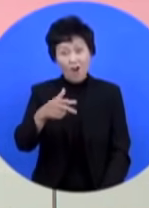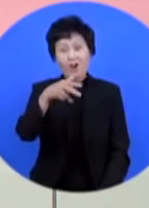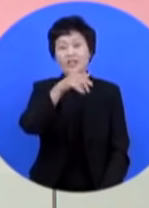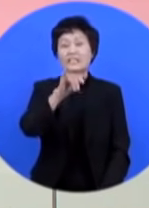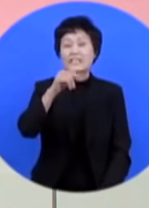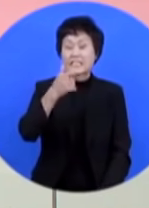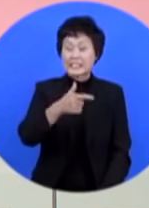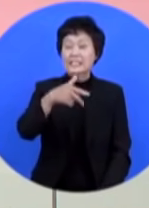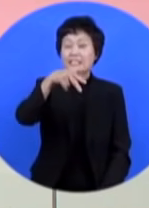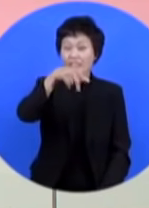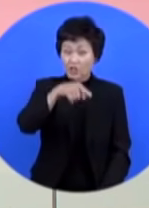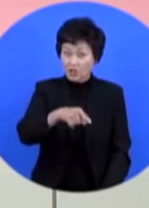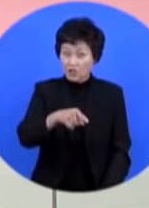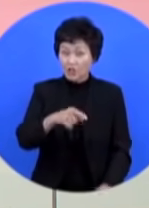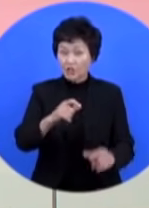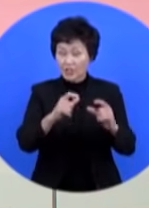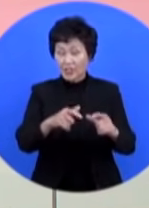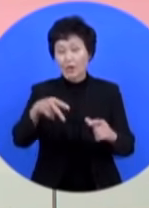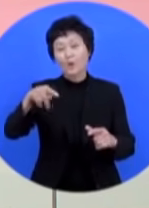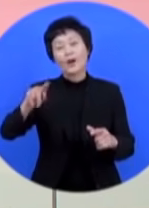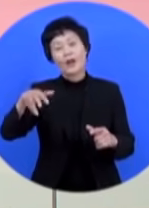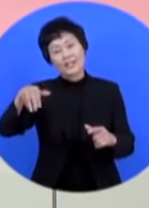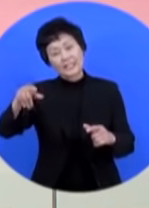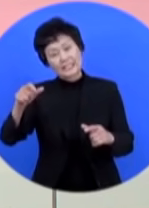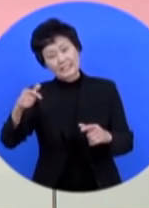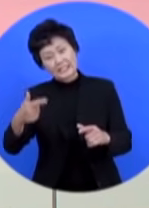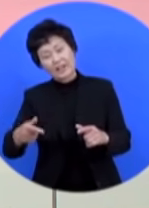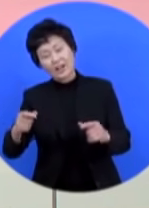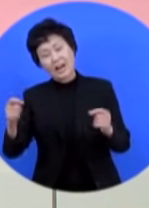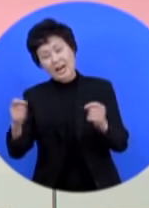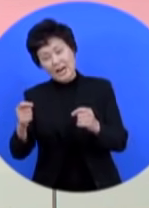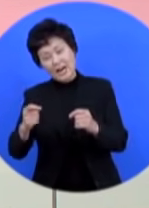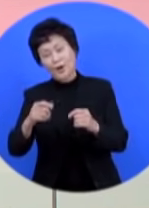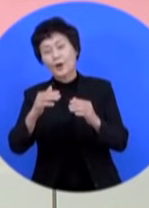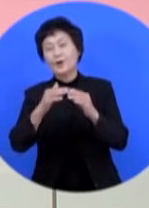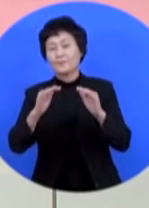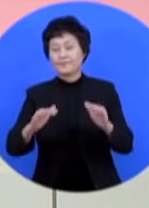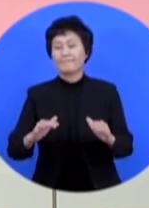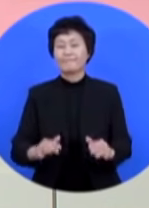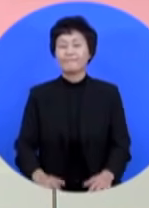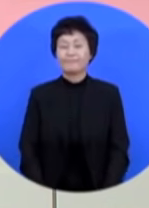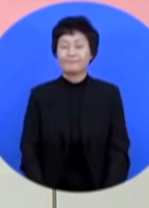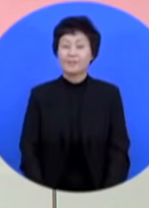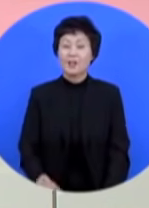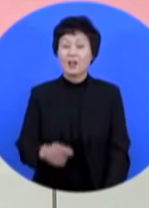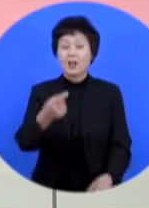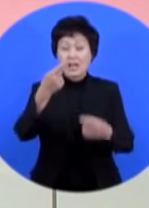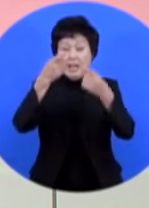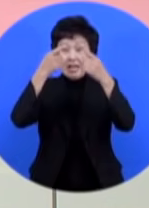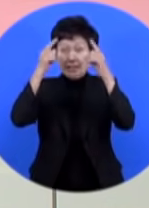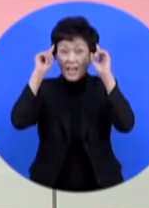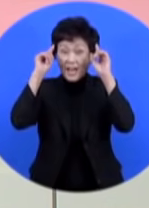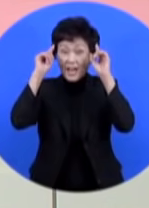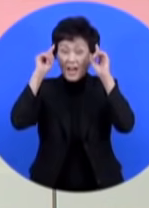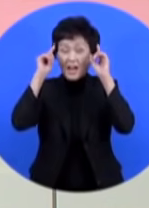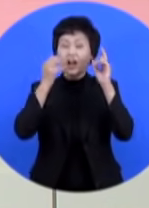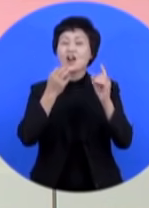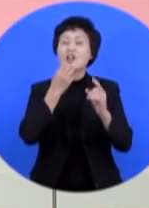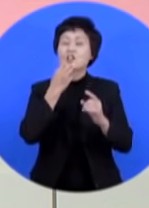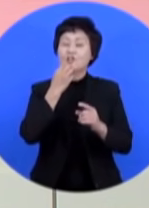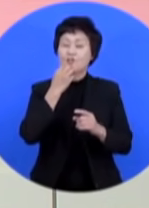진주와 사천은 아주 가깝게 그렇죠. 때문에 같은 생활을 옆 동네니까. 예, 거기서 다 그러다가 이제 대학을 서울로 왔단 말이에요. 예,